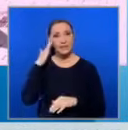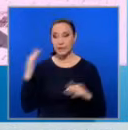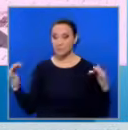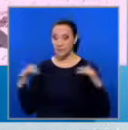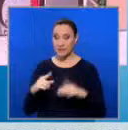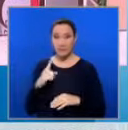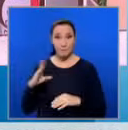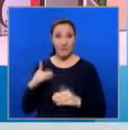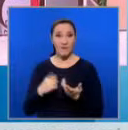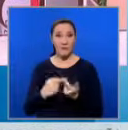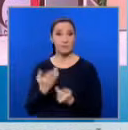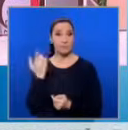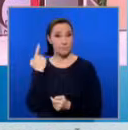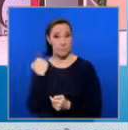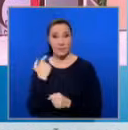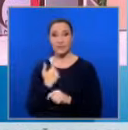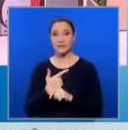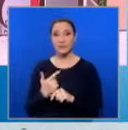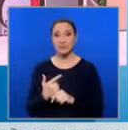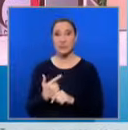за първи път миналата седмица.